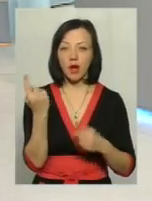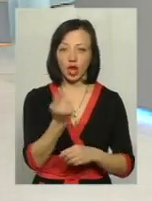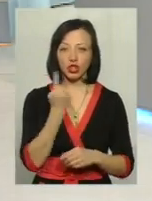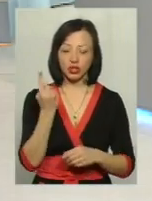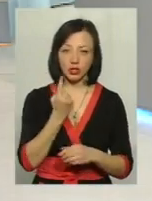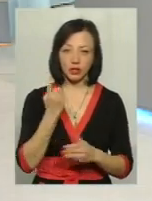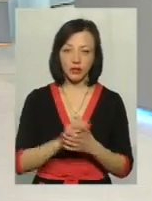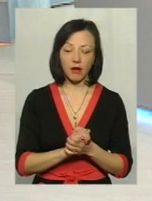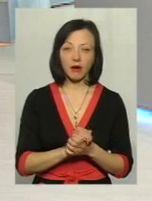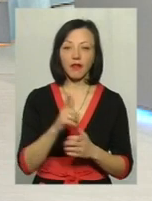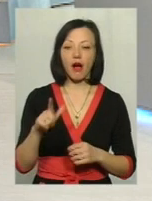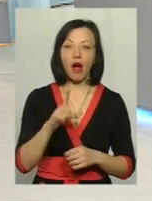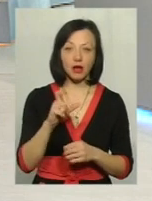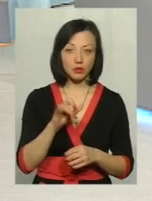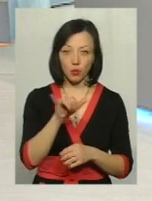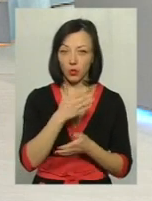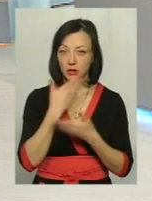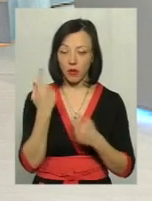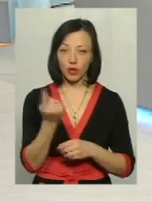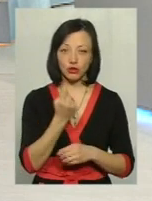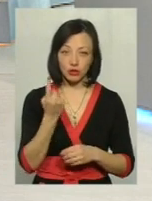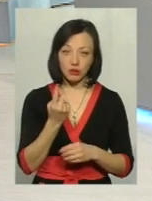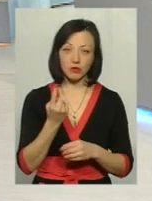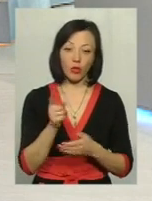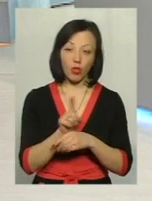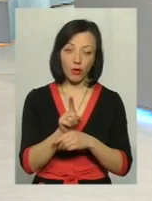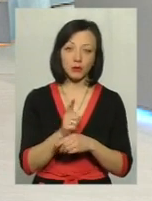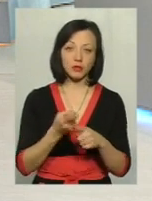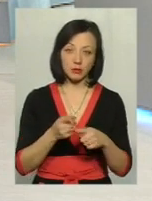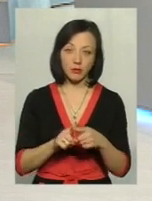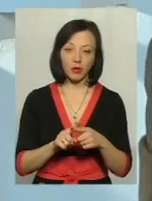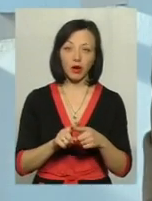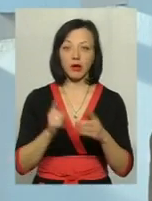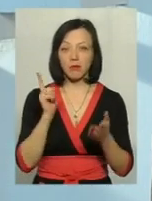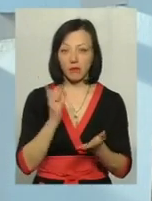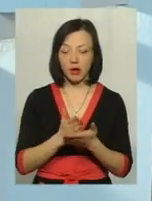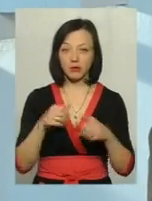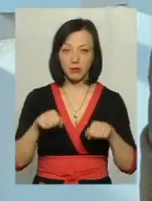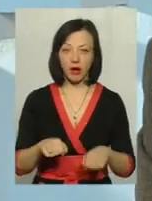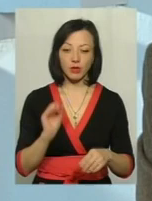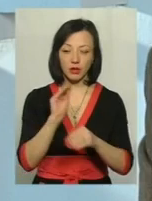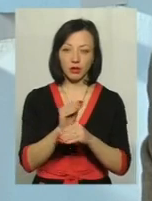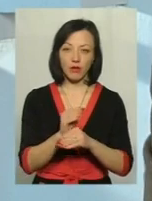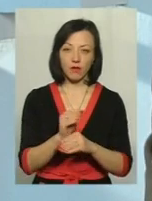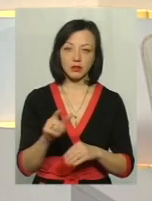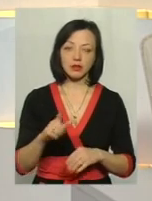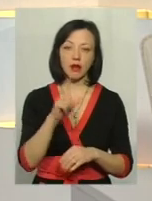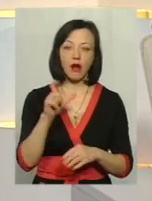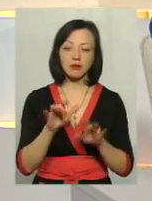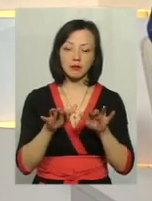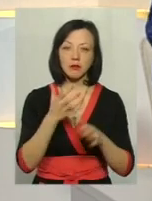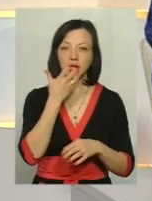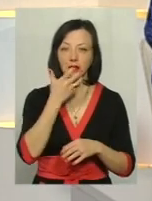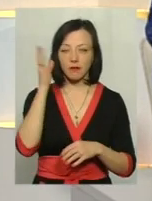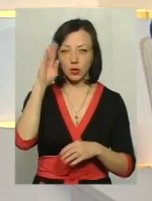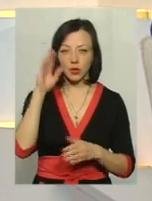тобто газ, кого немає лічильників, то в кого по нормі, то вони в принципі мають право нараховувати. Тобто